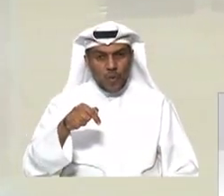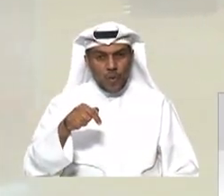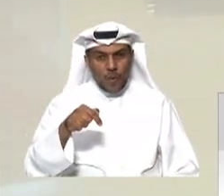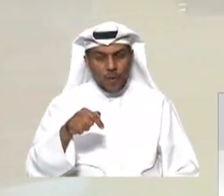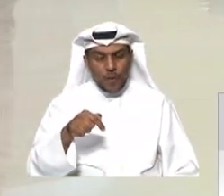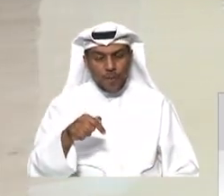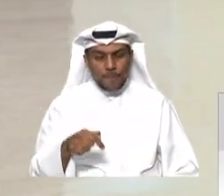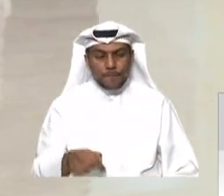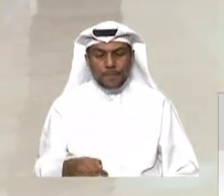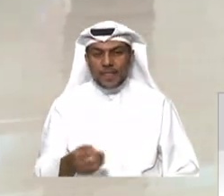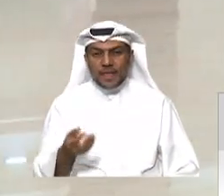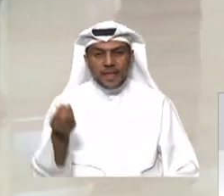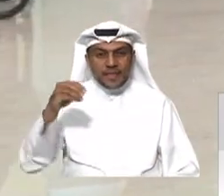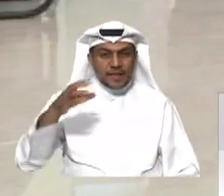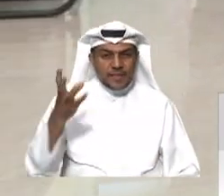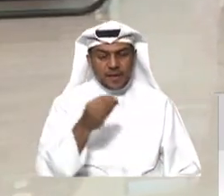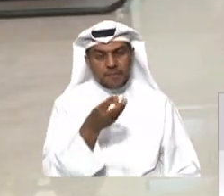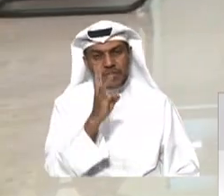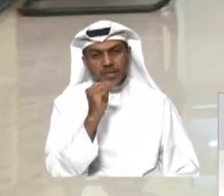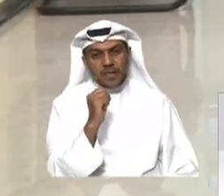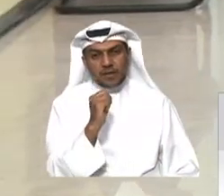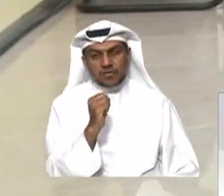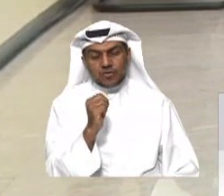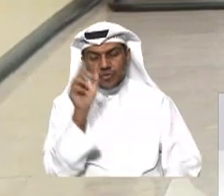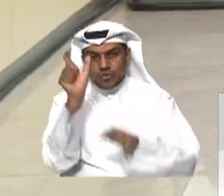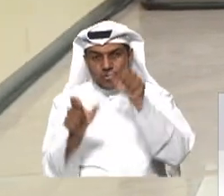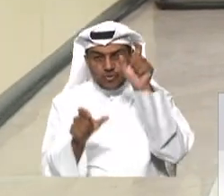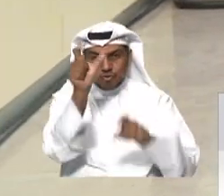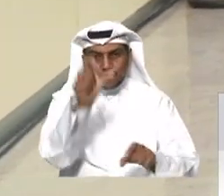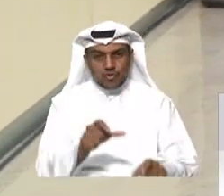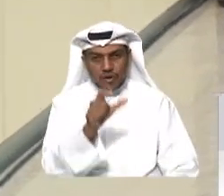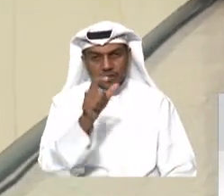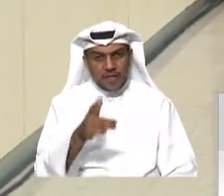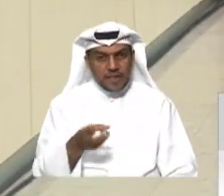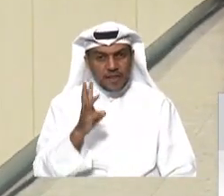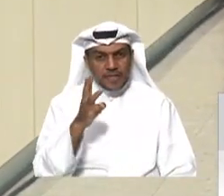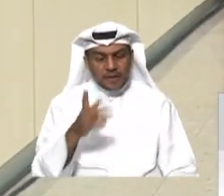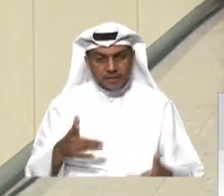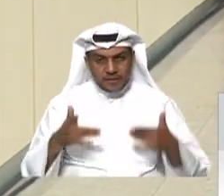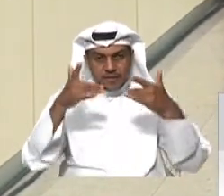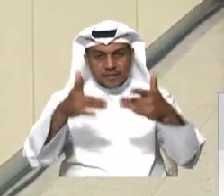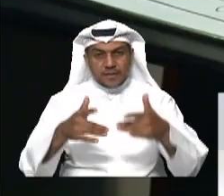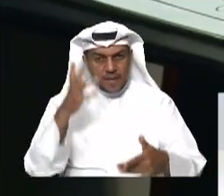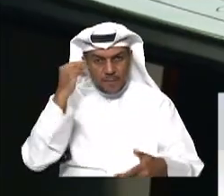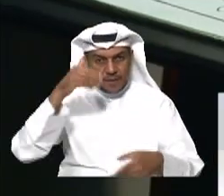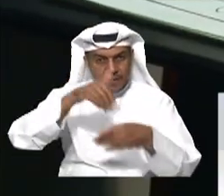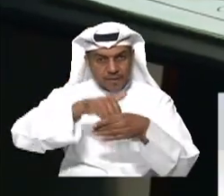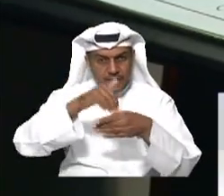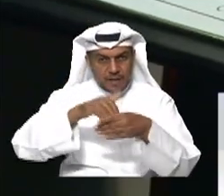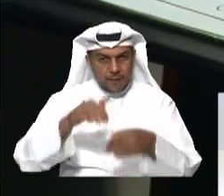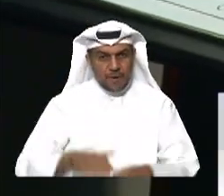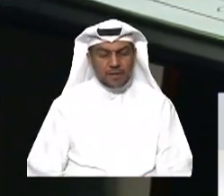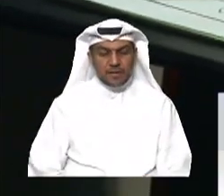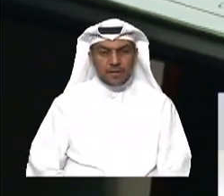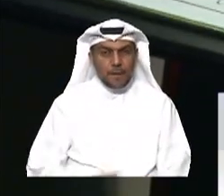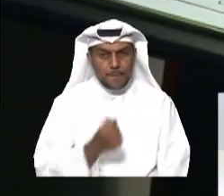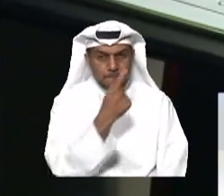في المرشحين بمقدار 13 مرشحا ليبلغ اجمالي المرشحين